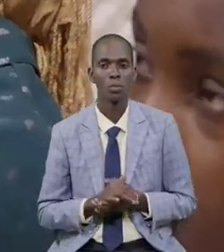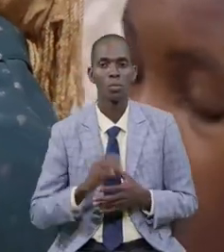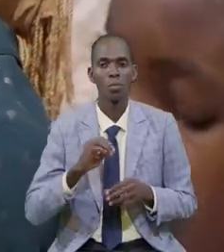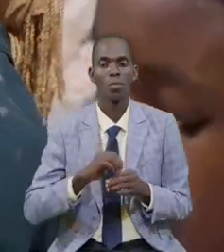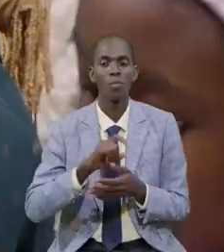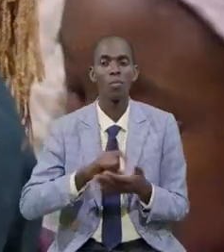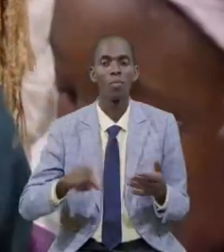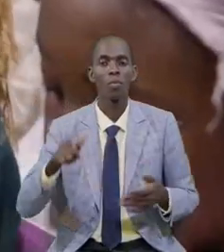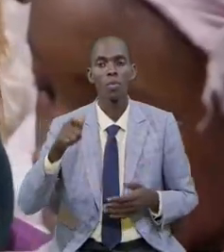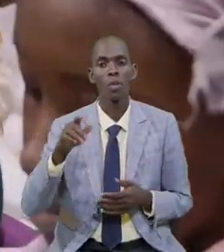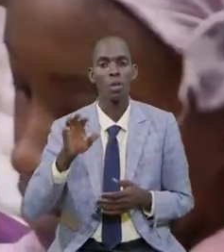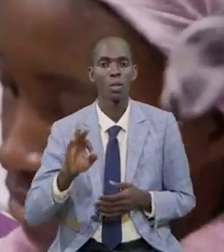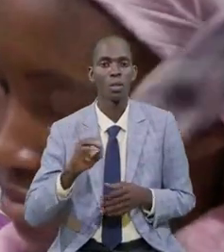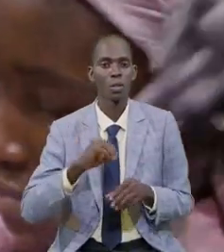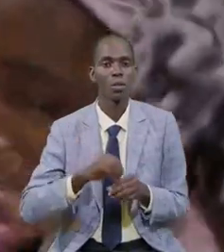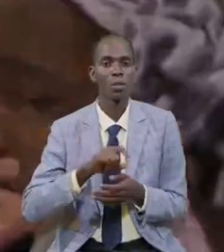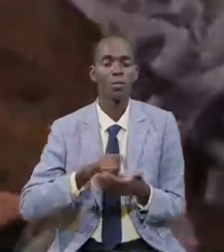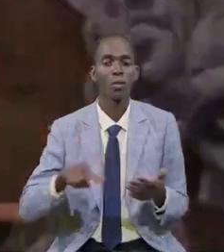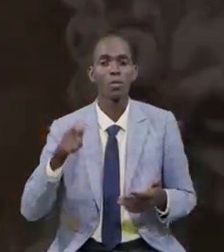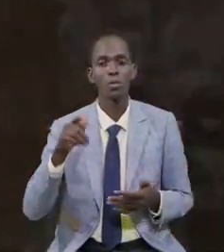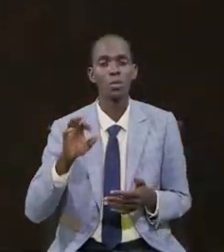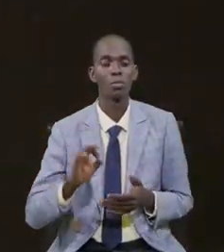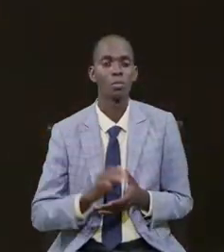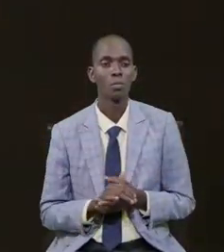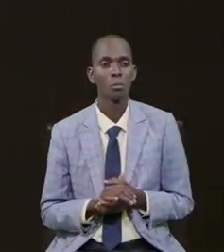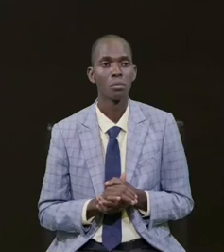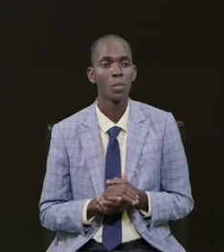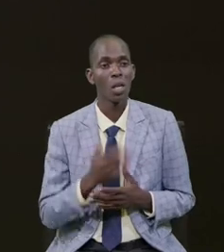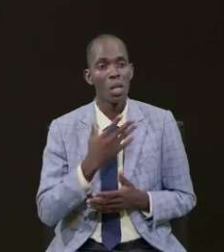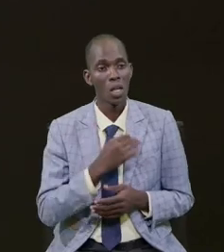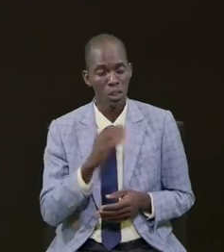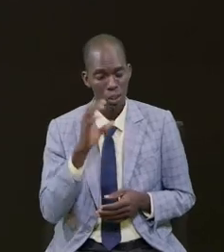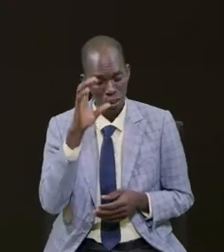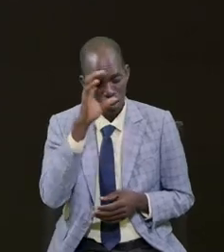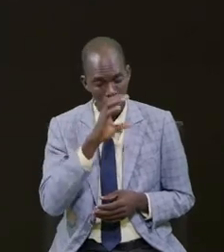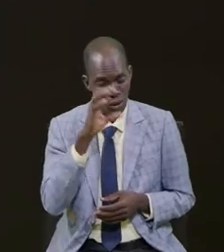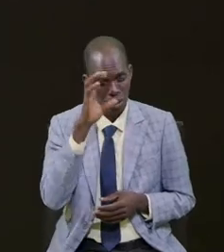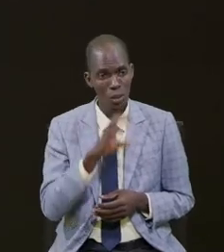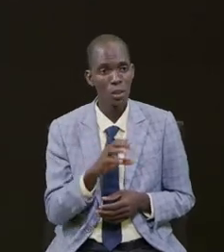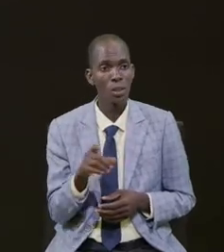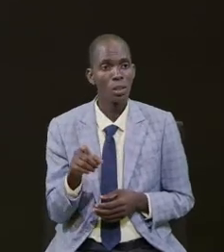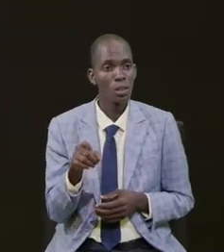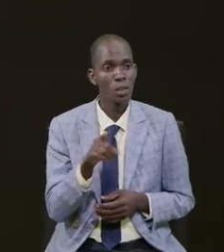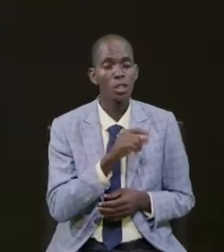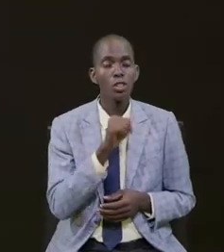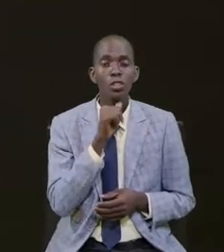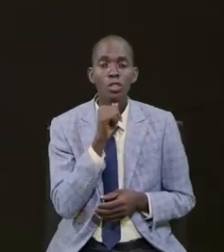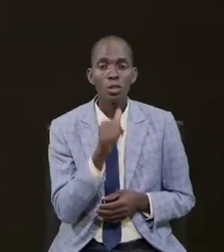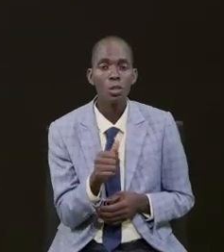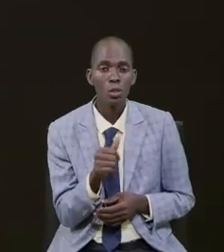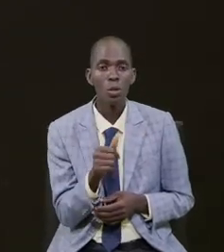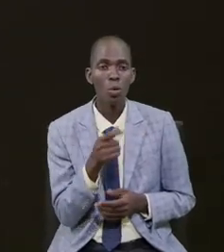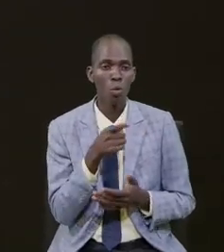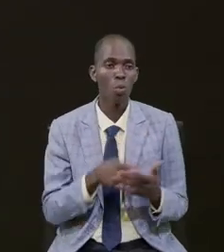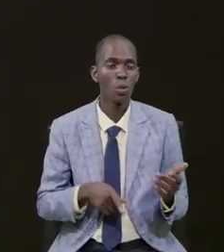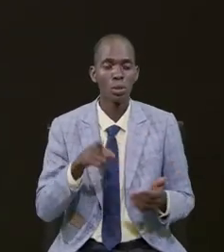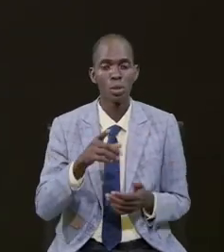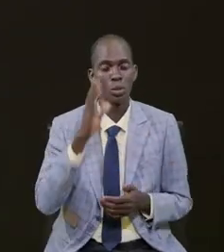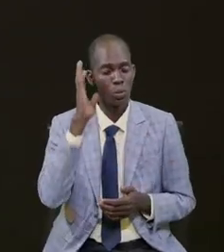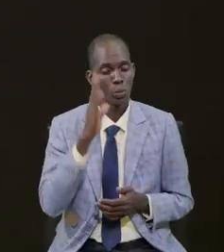verset 29 dit, « Et vous, ne cherchez pas ce que